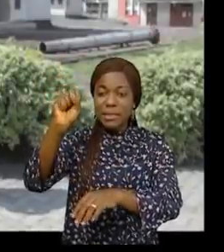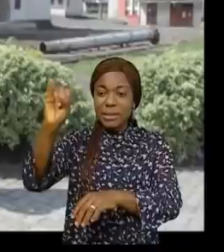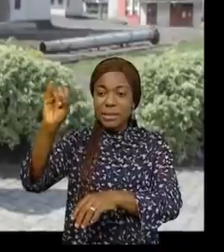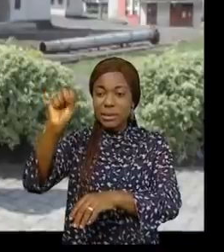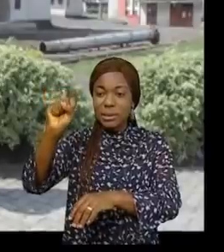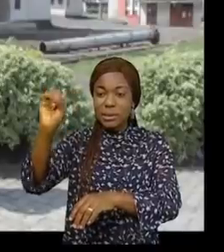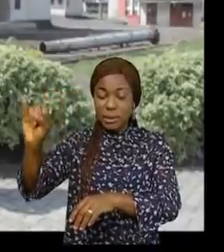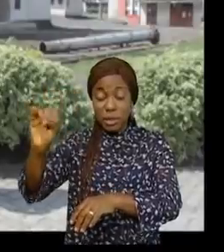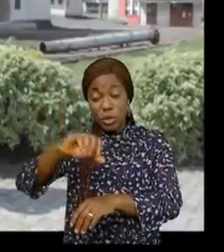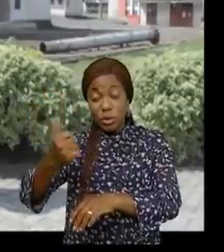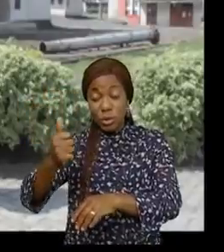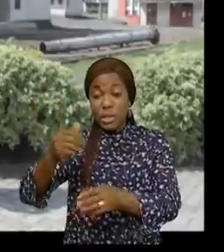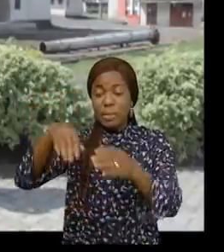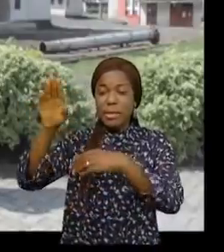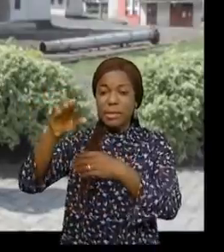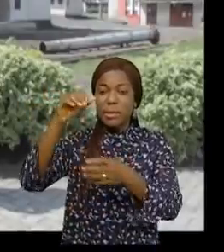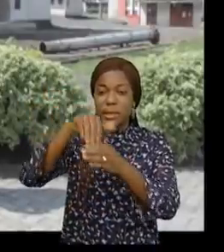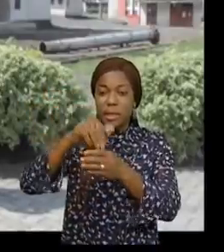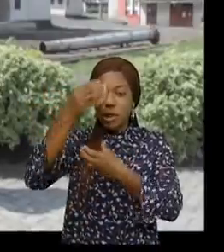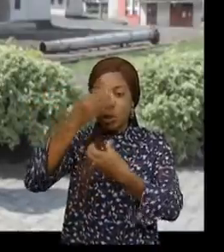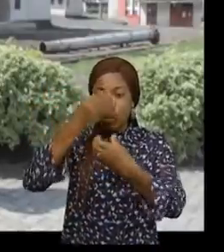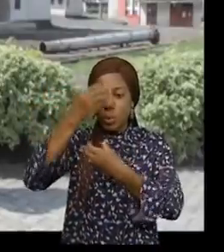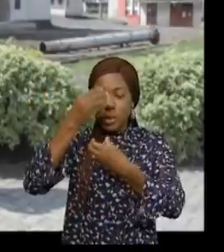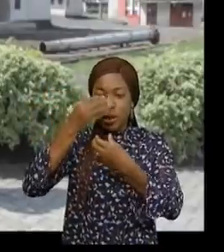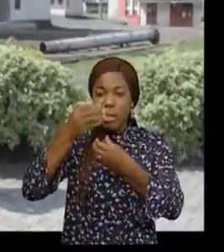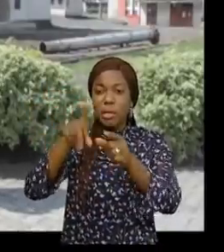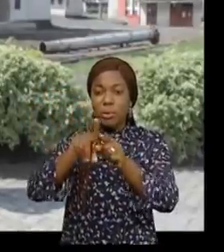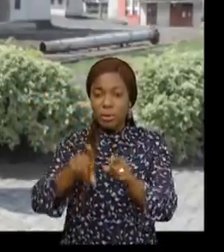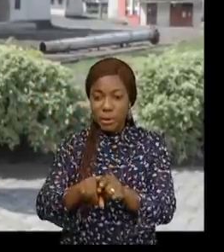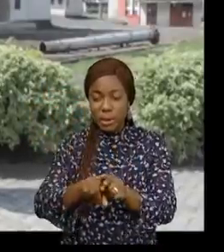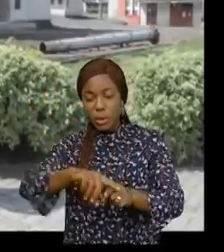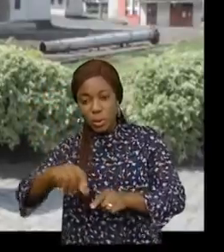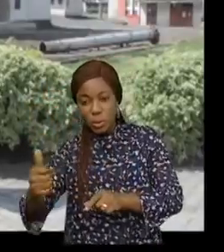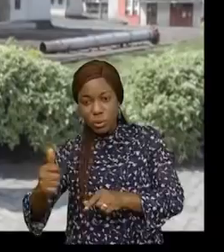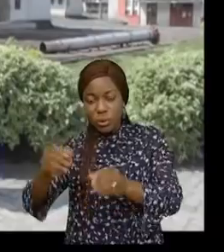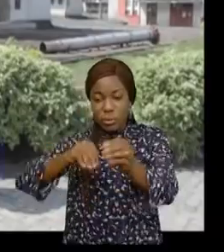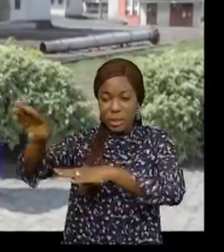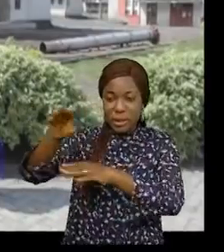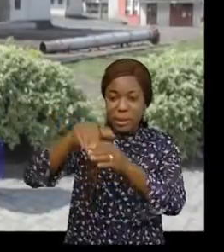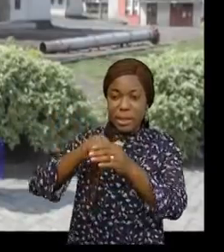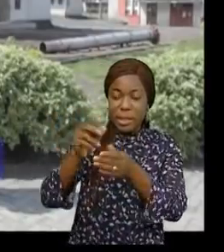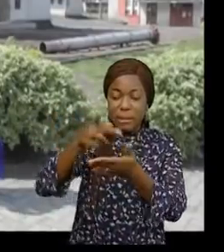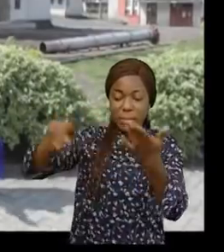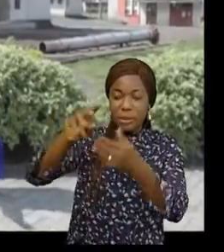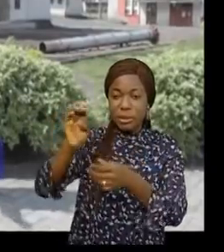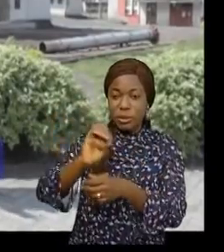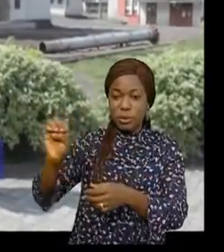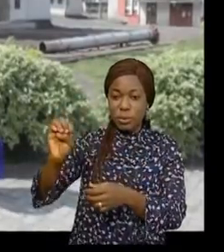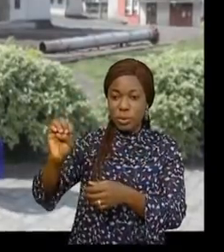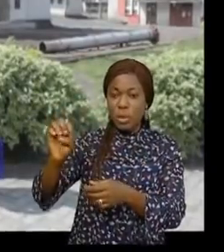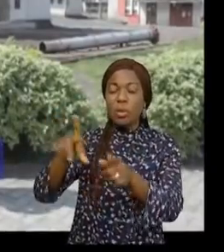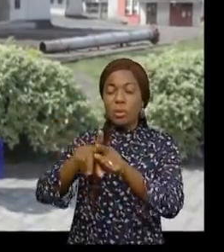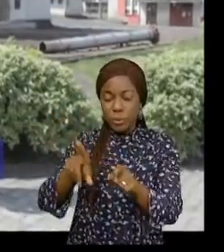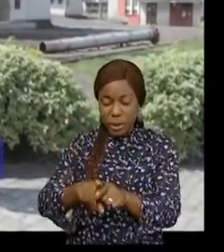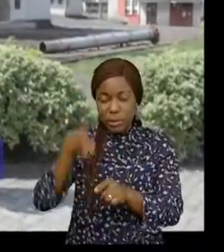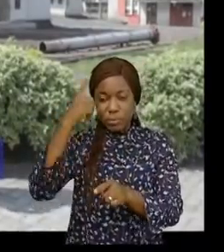au Rwanda et pourquoi pas dans la partie nord à Rutshuru, Lubero, Butembo, à Bravant, la lave